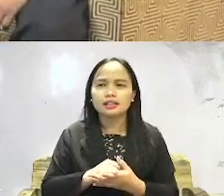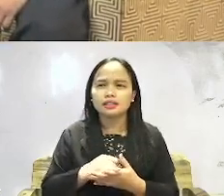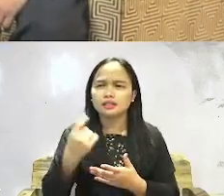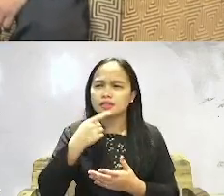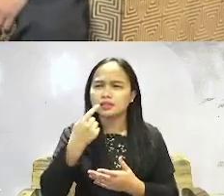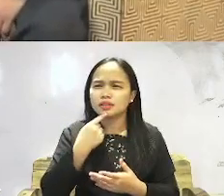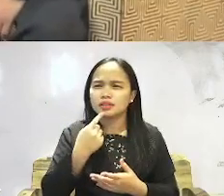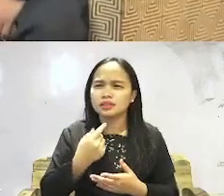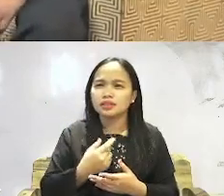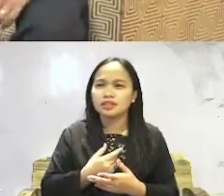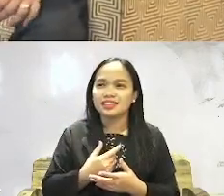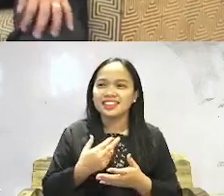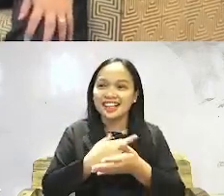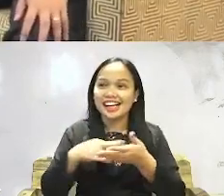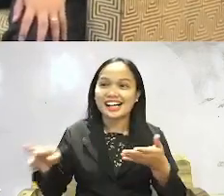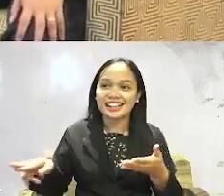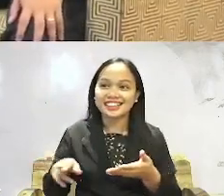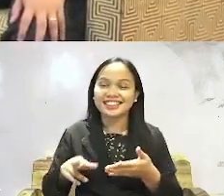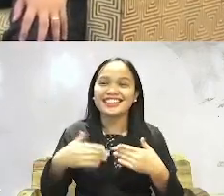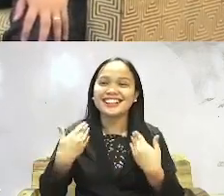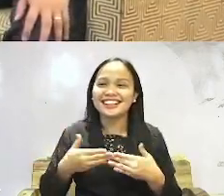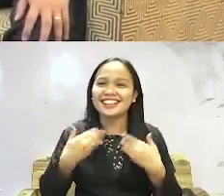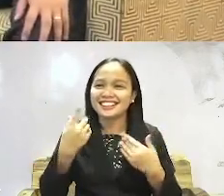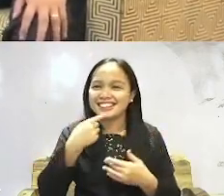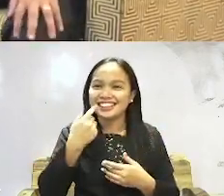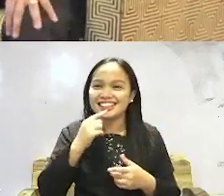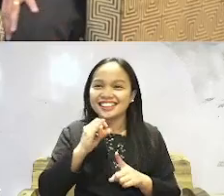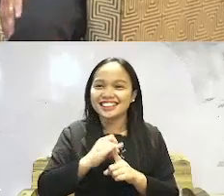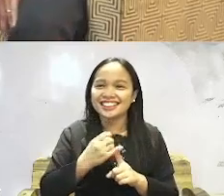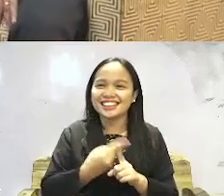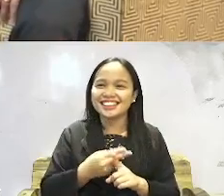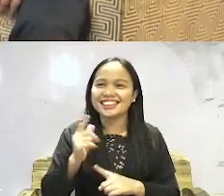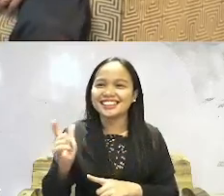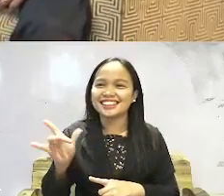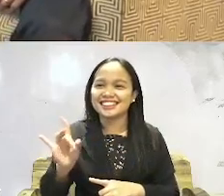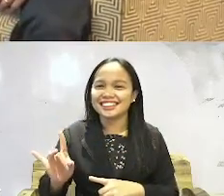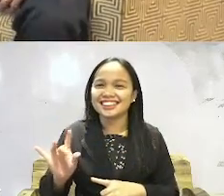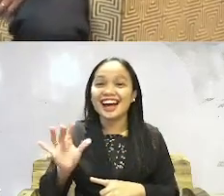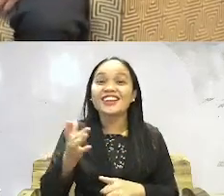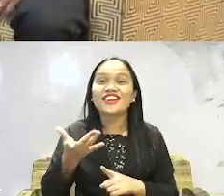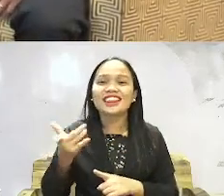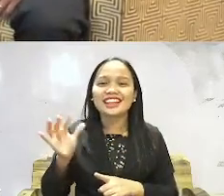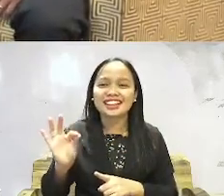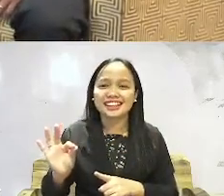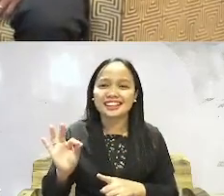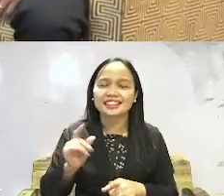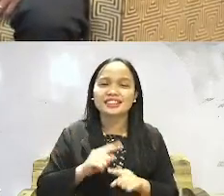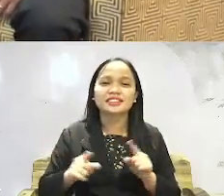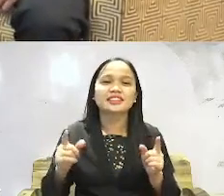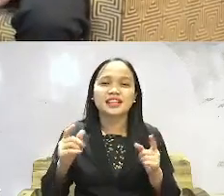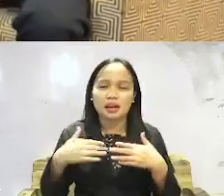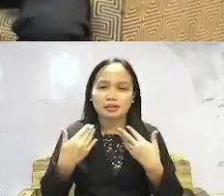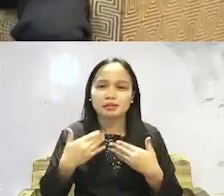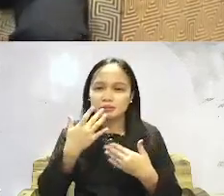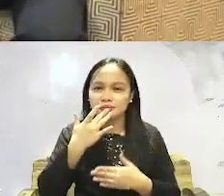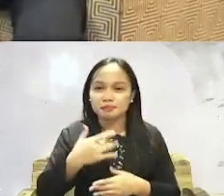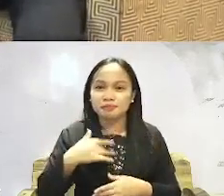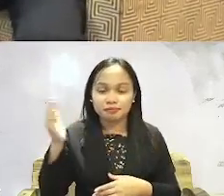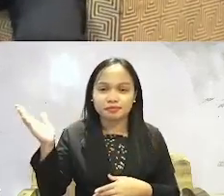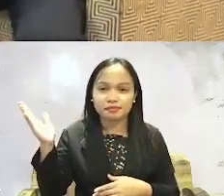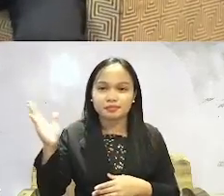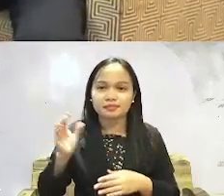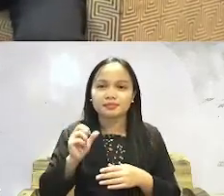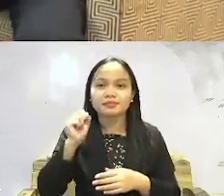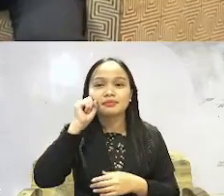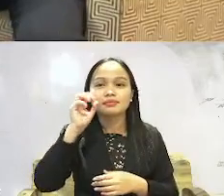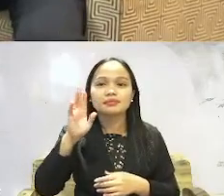Tanggalan mo ng kasiyahan yung anak mo. Grabe ka naman. 29 na kala yung birthday mo. 29. Oh, anyway, again, happy birthday sa inyo, sa iyo,